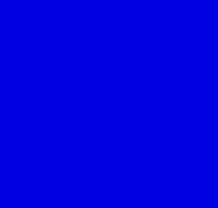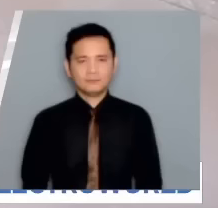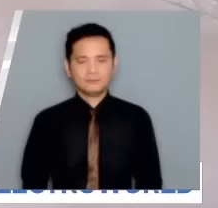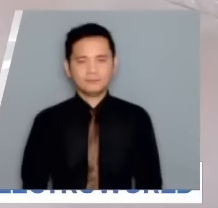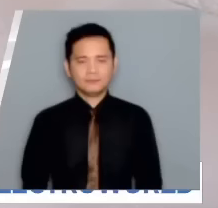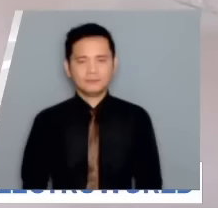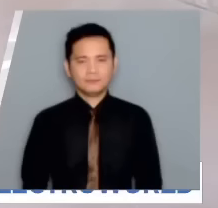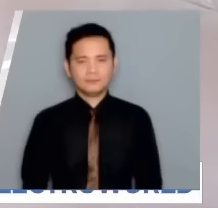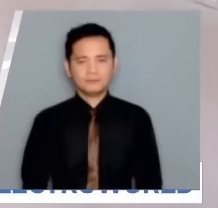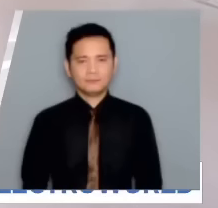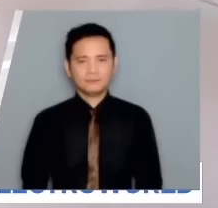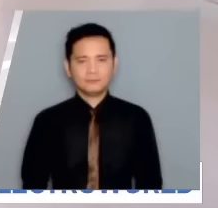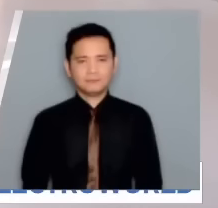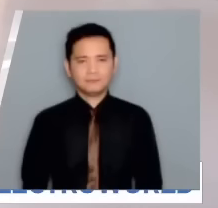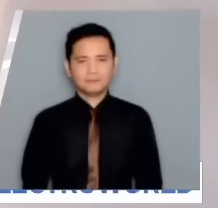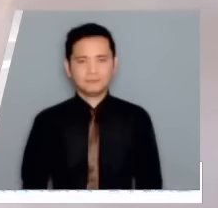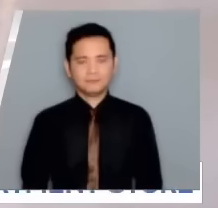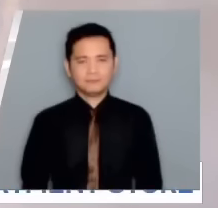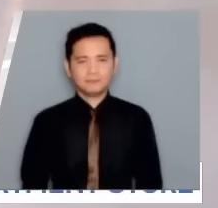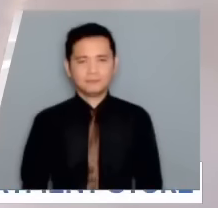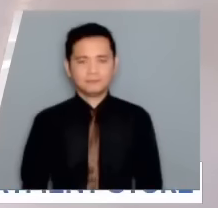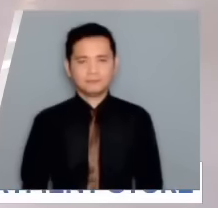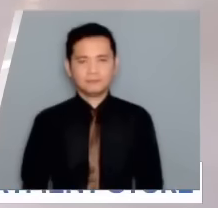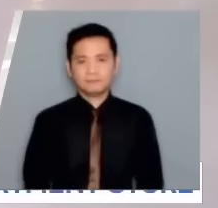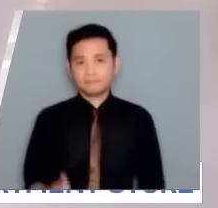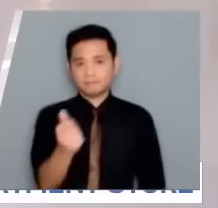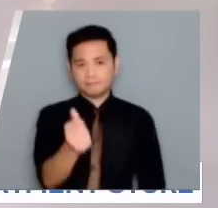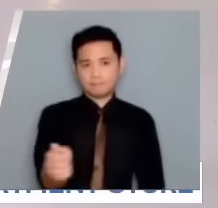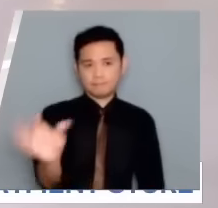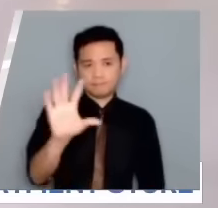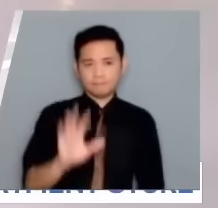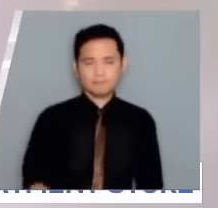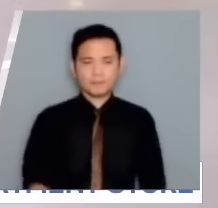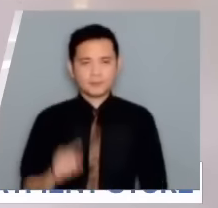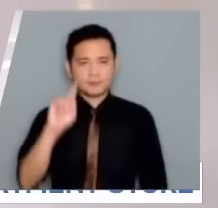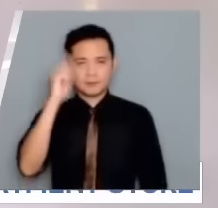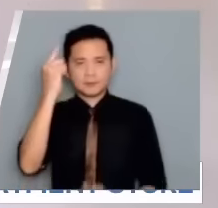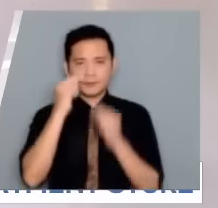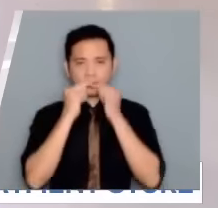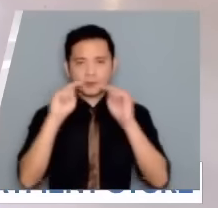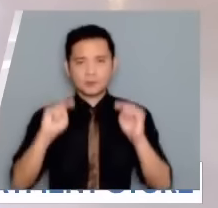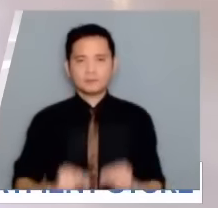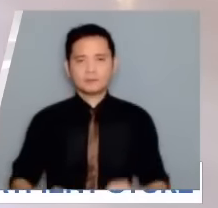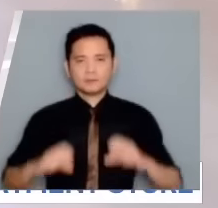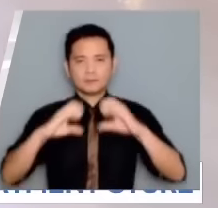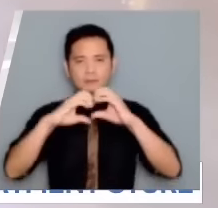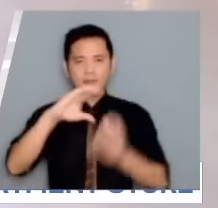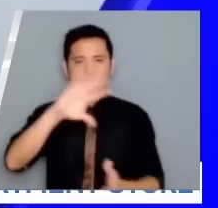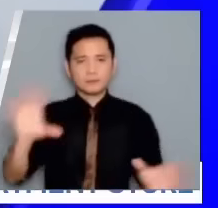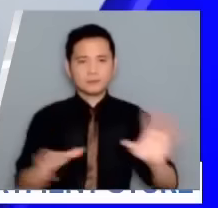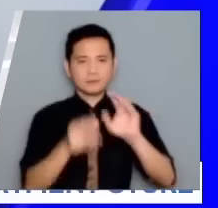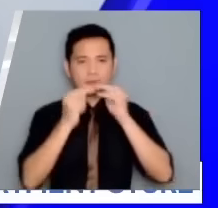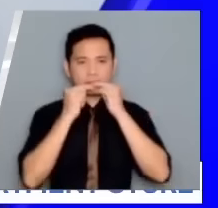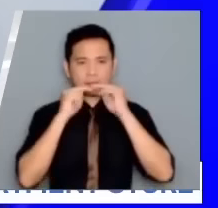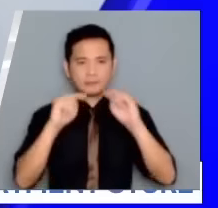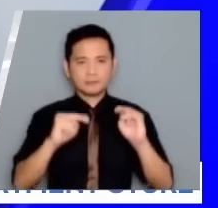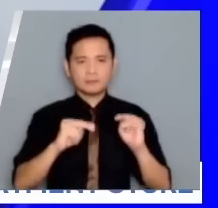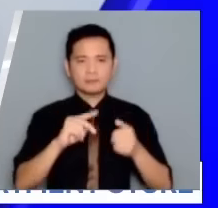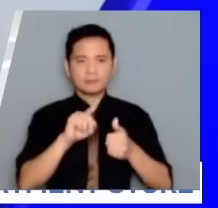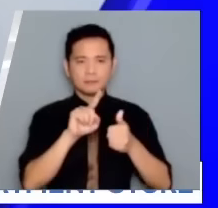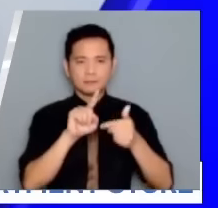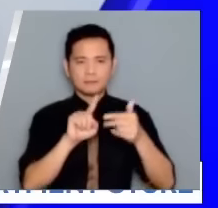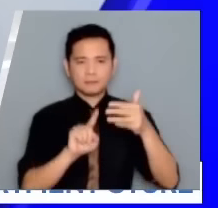balita mag ng umaga Narito na ang mga unang balitang hati ng GMA integrated news Igan